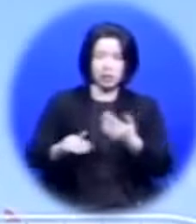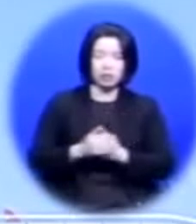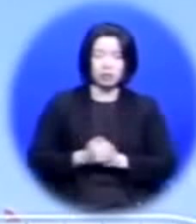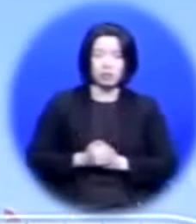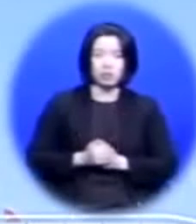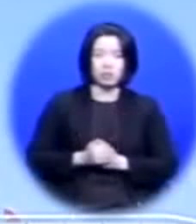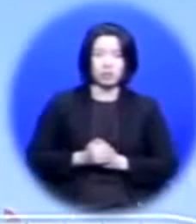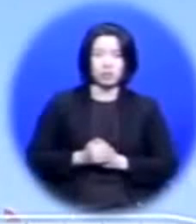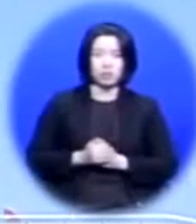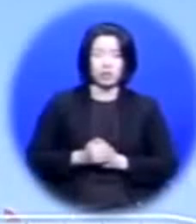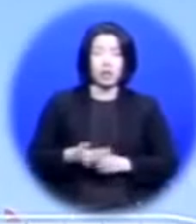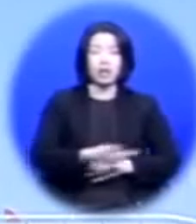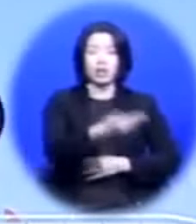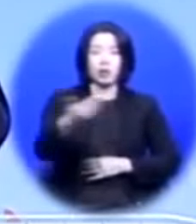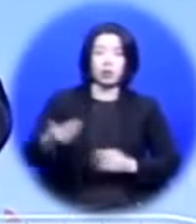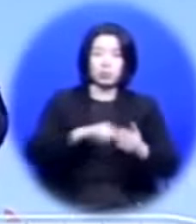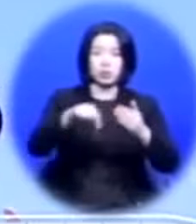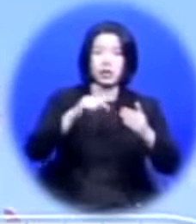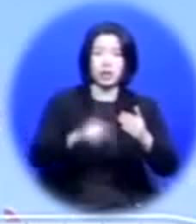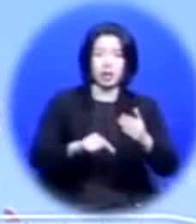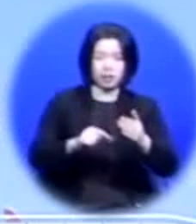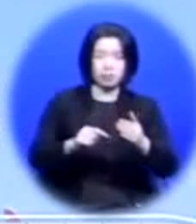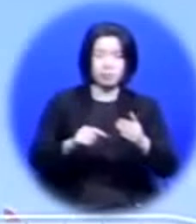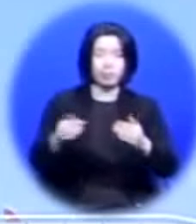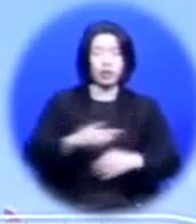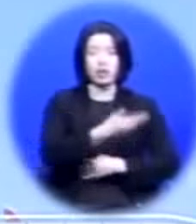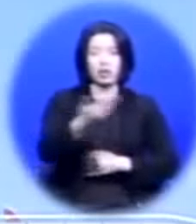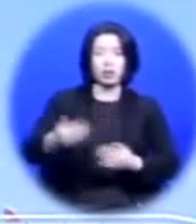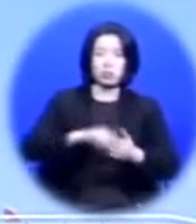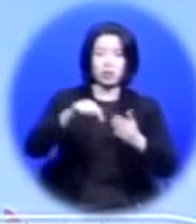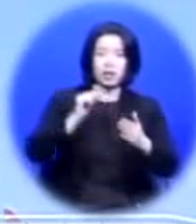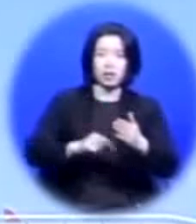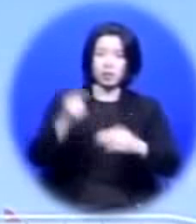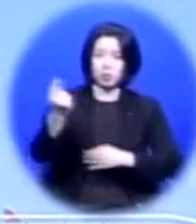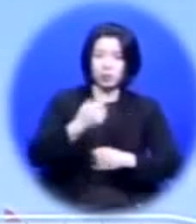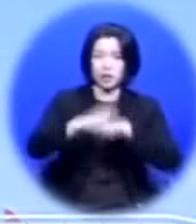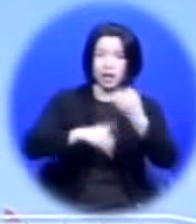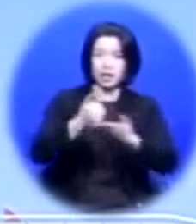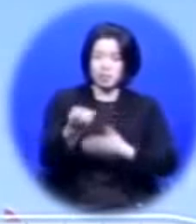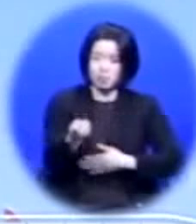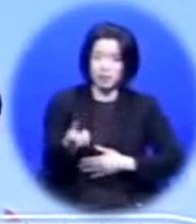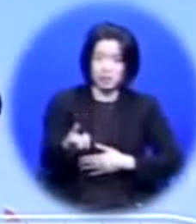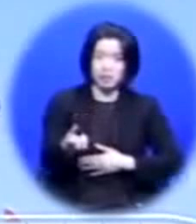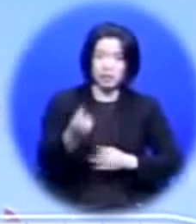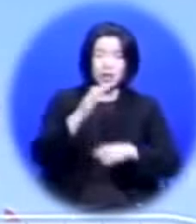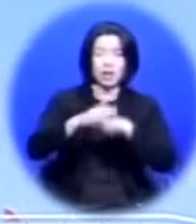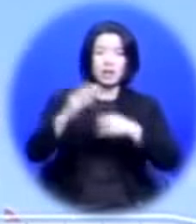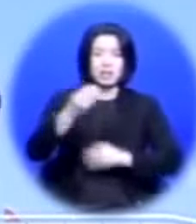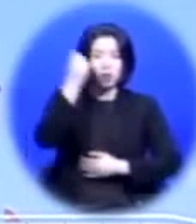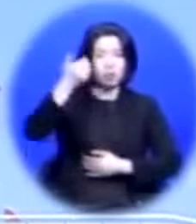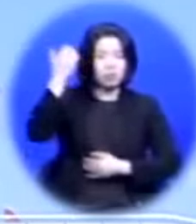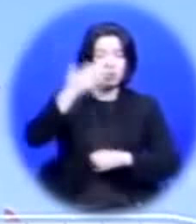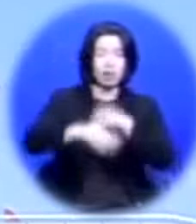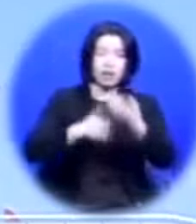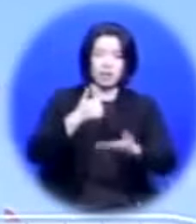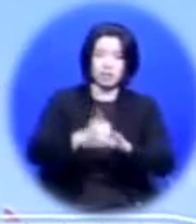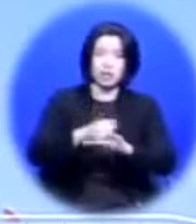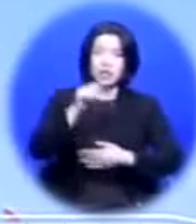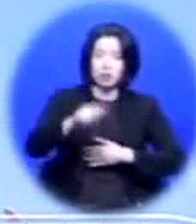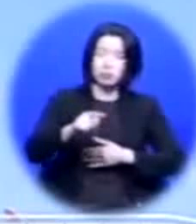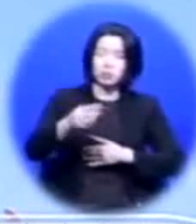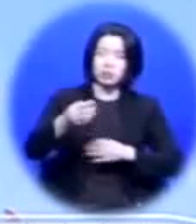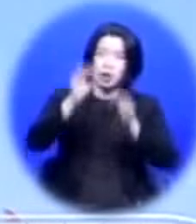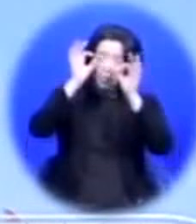거예요 여러분 안에 여러분 안에 오신 하나님의 씨 성 하나님 그분이 바라보게